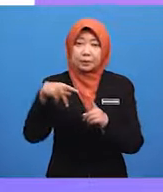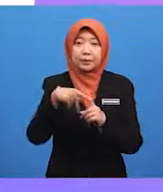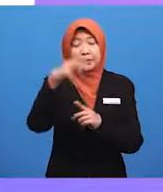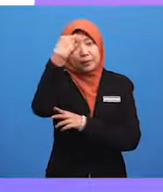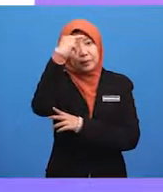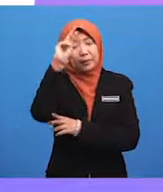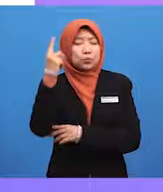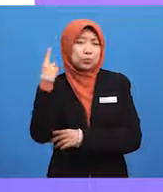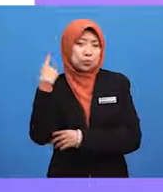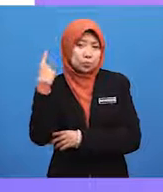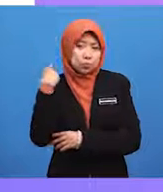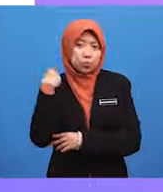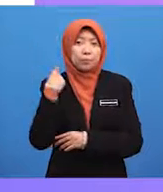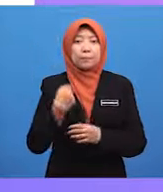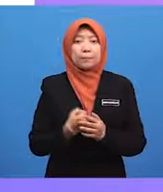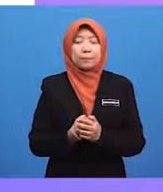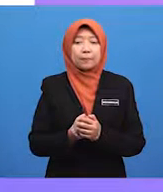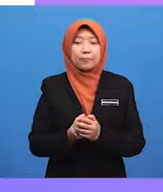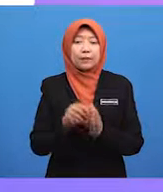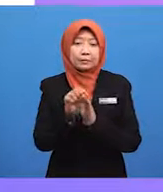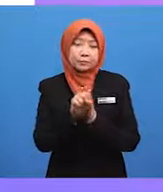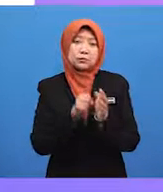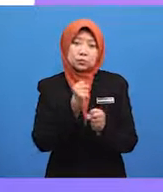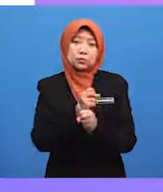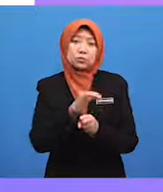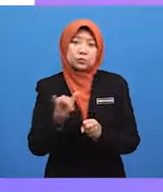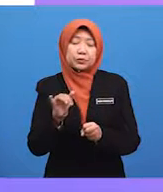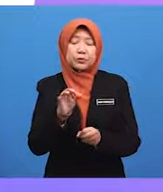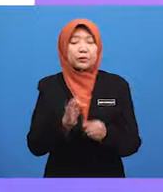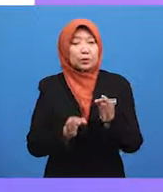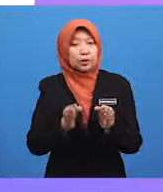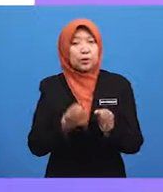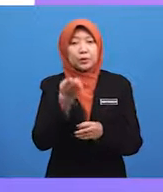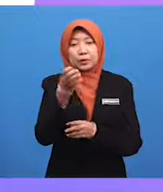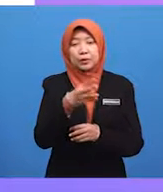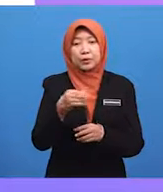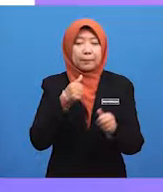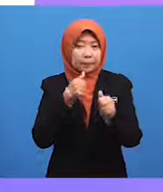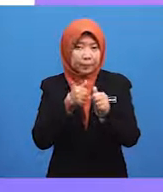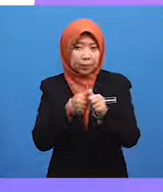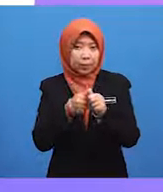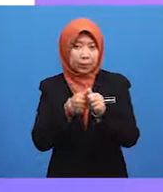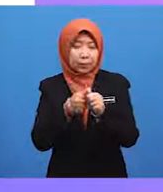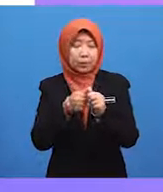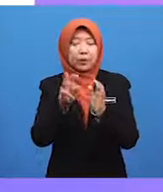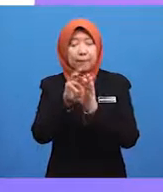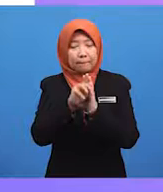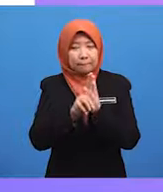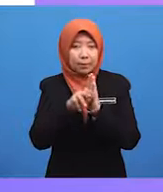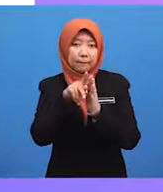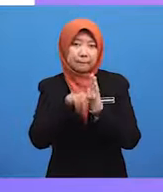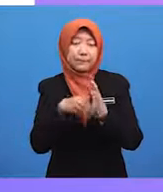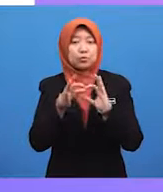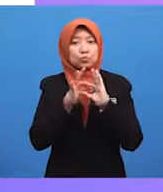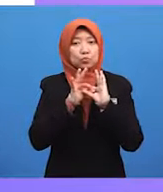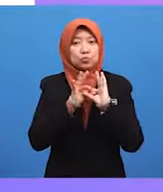terdahulu daripadamu. Demi sesungguhnya, jika engkau dan pengikut-pengikutmu mempersekutukan sesuatu yang